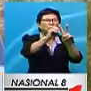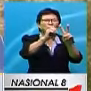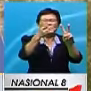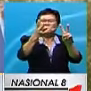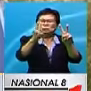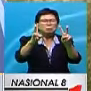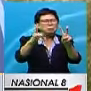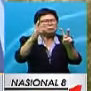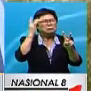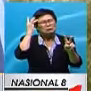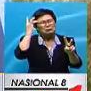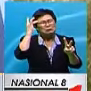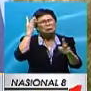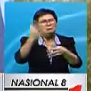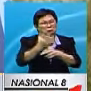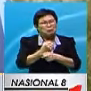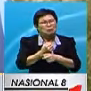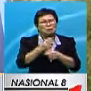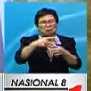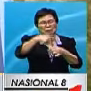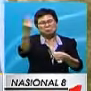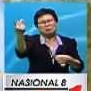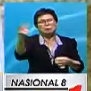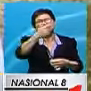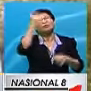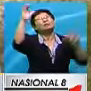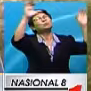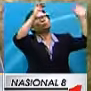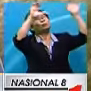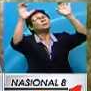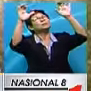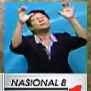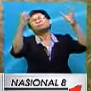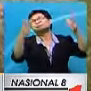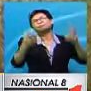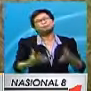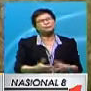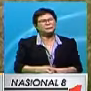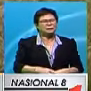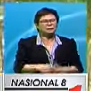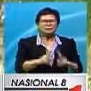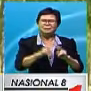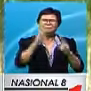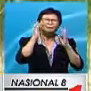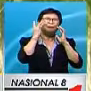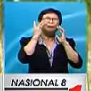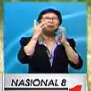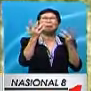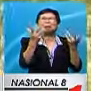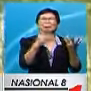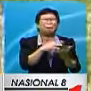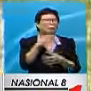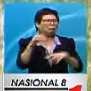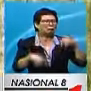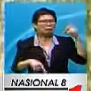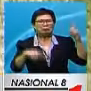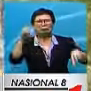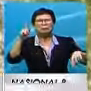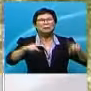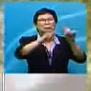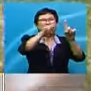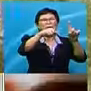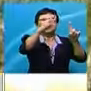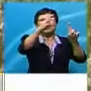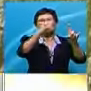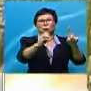1 2017 pun tak tentu lagi kita dapat buat padi ini. Masa kalau kita tengok cuaca hari ini memang sangat-sangat tak menentulah. Kebiasaannya tanah seluas